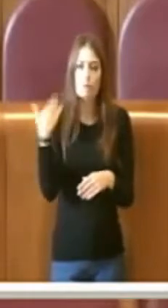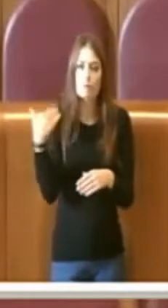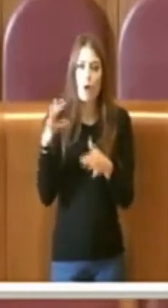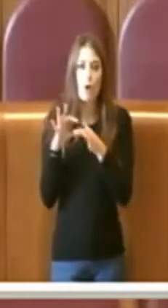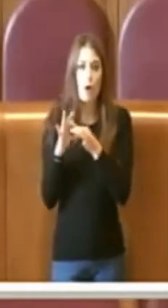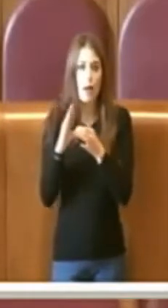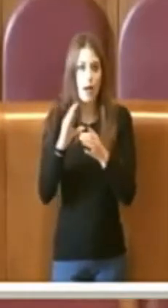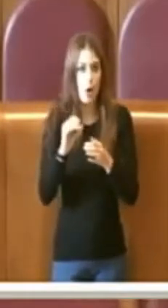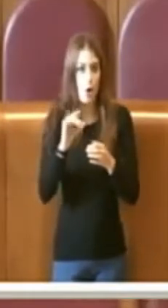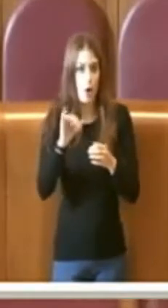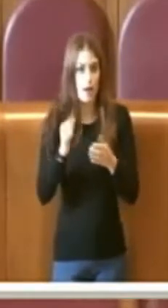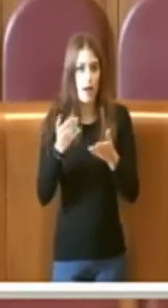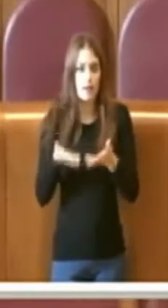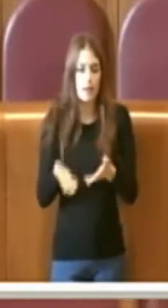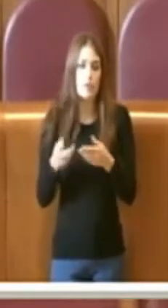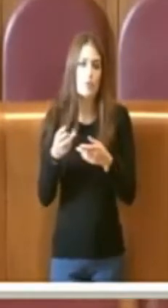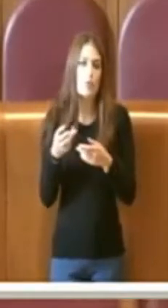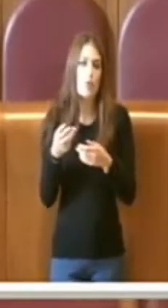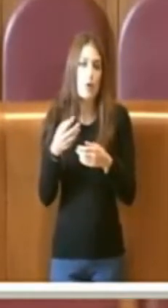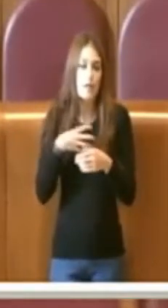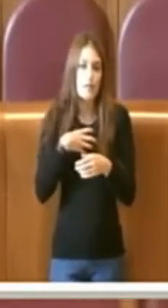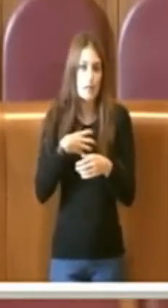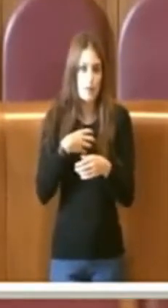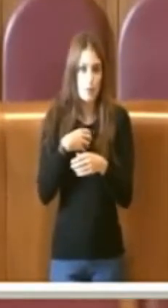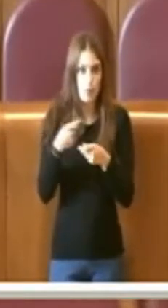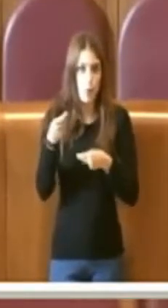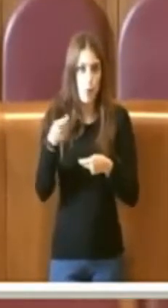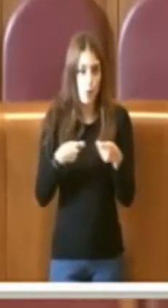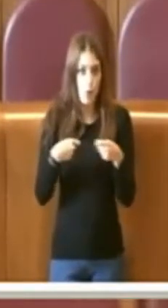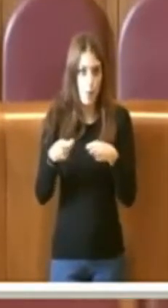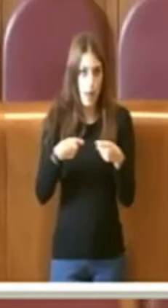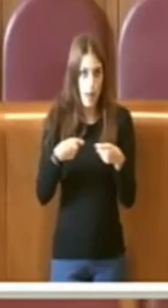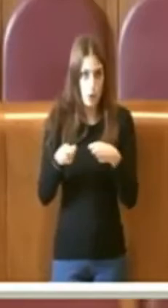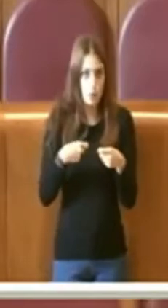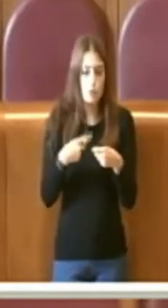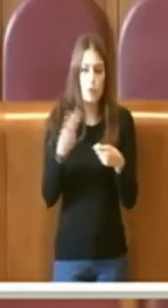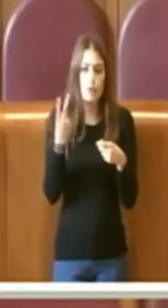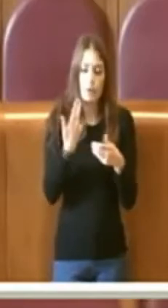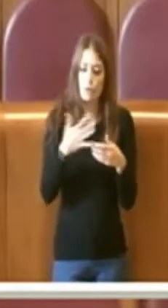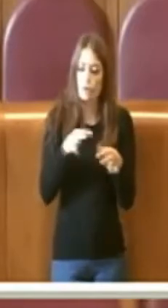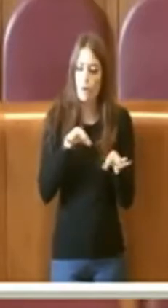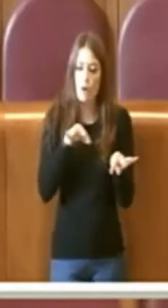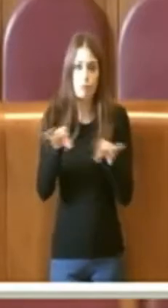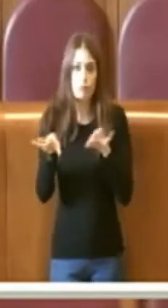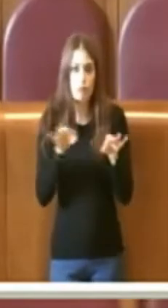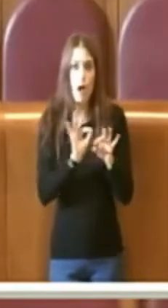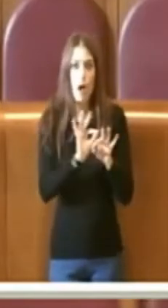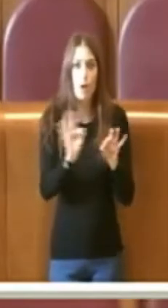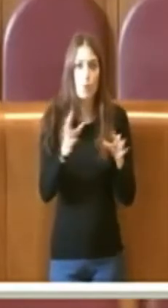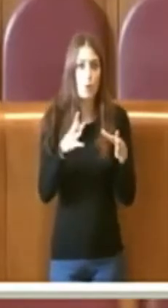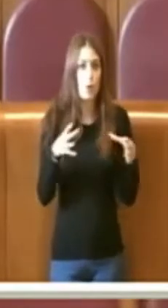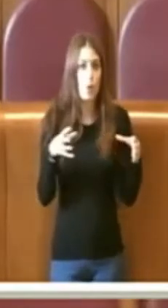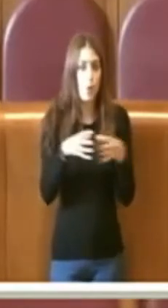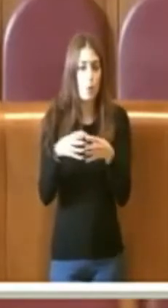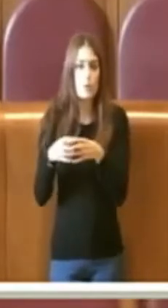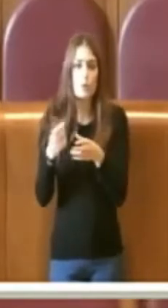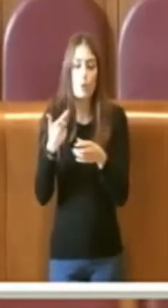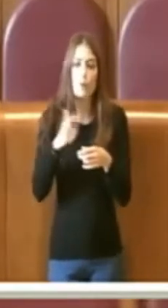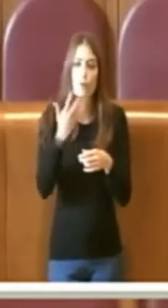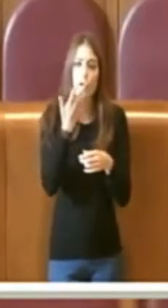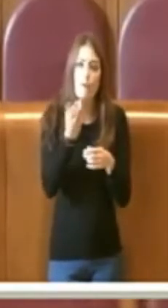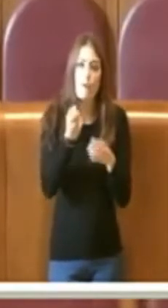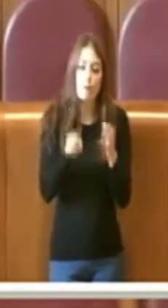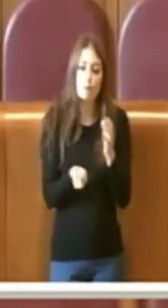oggi assessore al commercio. Abbiamo coordinato diverse commissioni proprio per far emergere